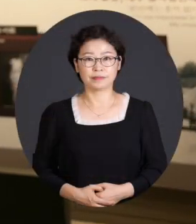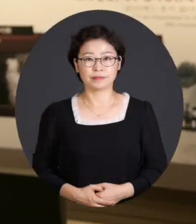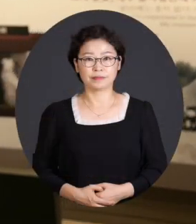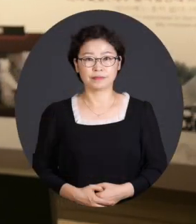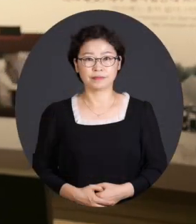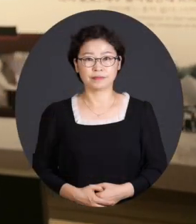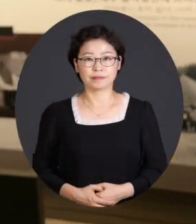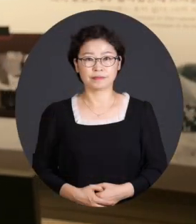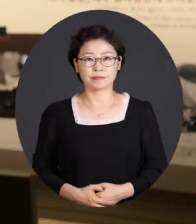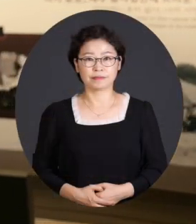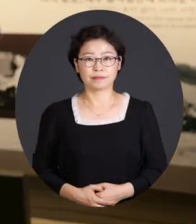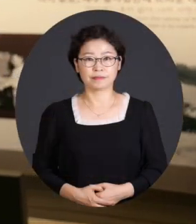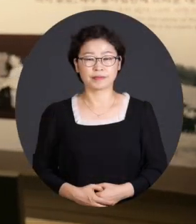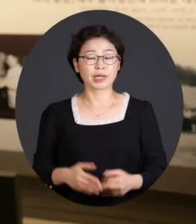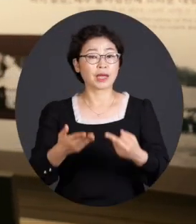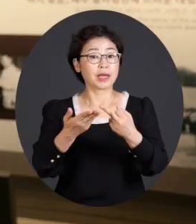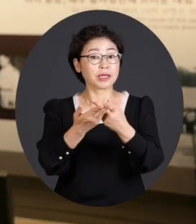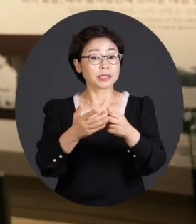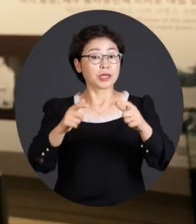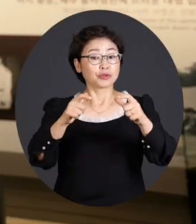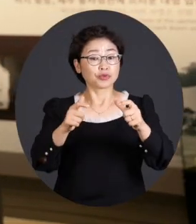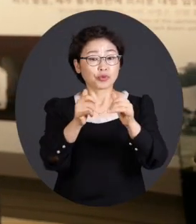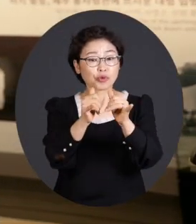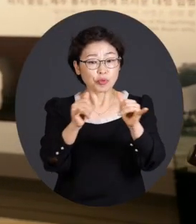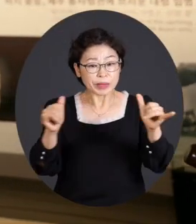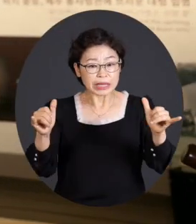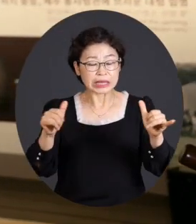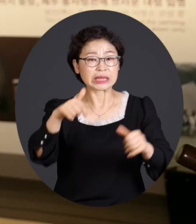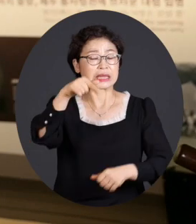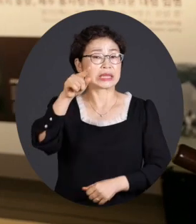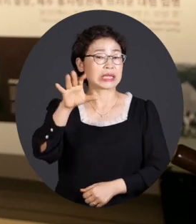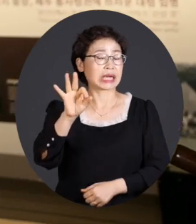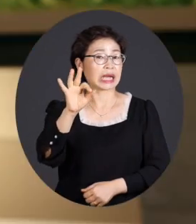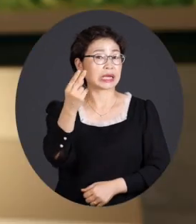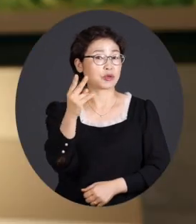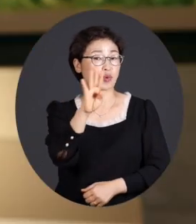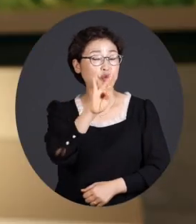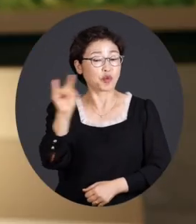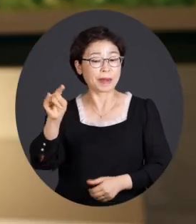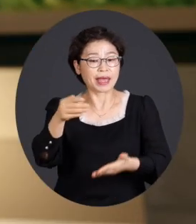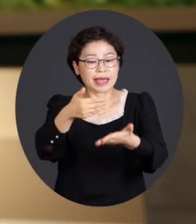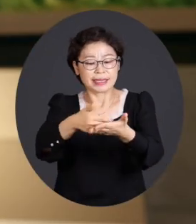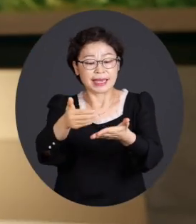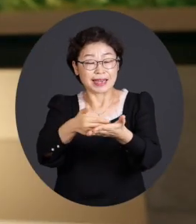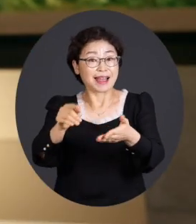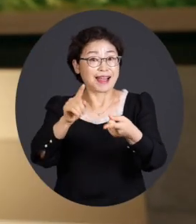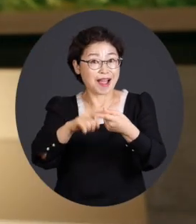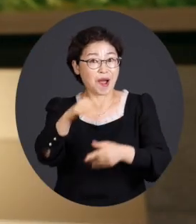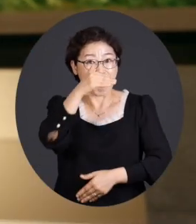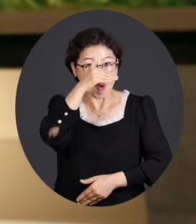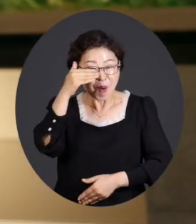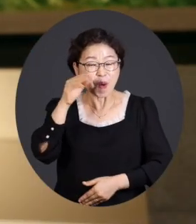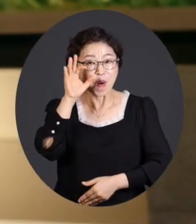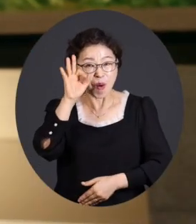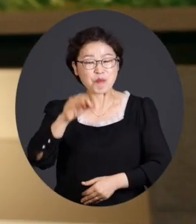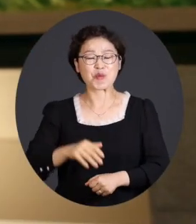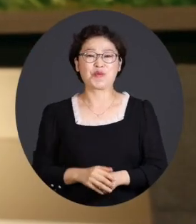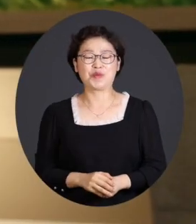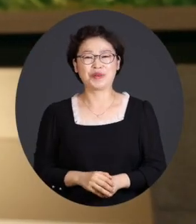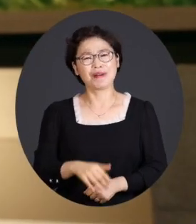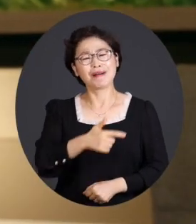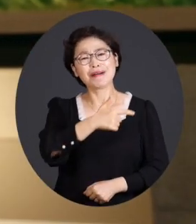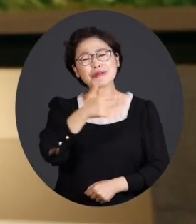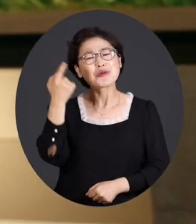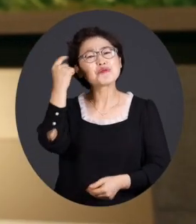강유배 작가의 그 제주도민의 50이란 아트워크를 지금 마주하고 있는데요. 긴장을 배후에 두고 있지만